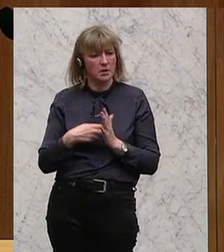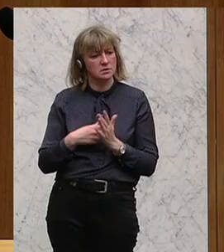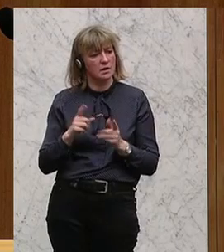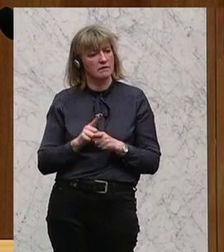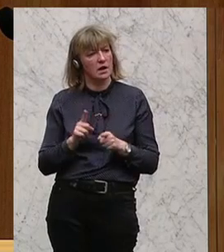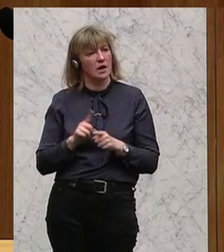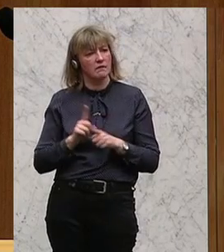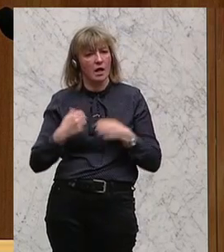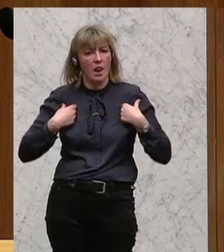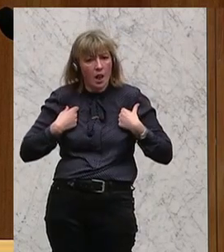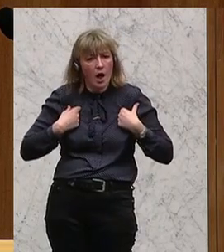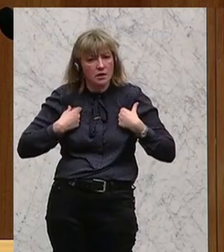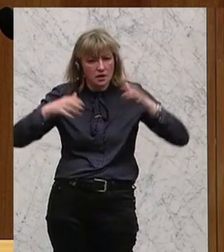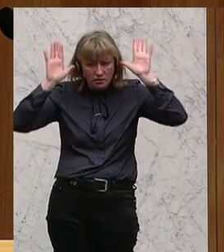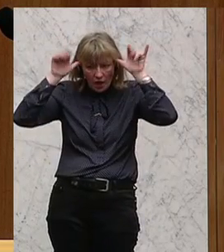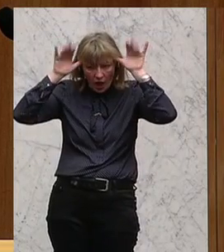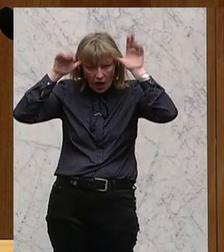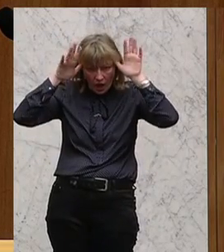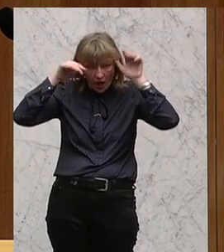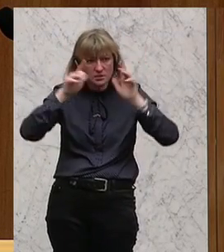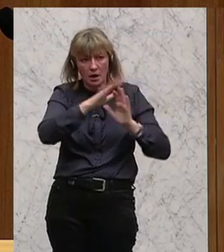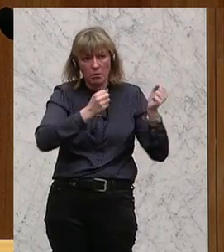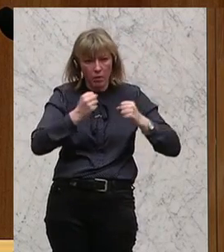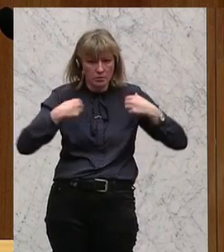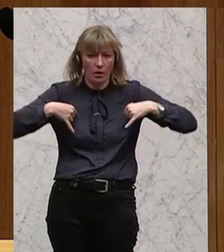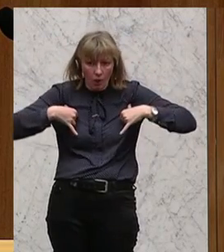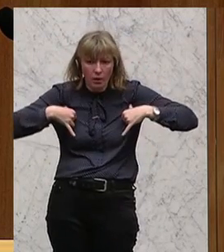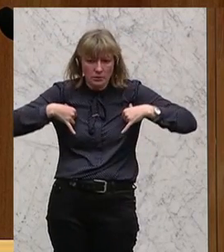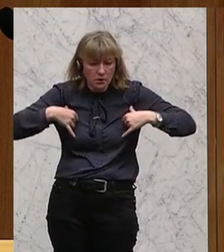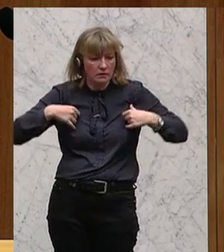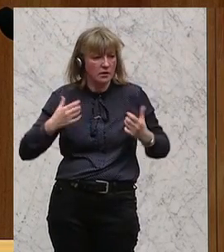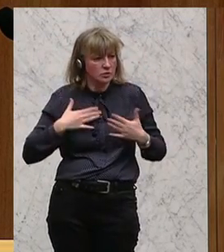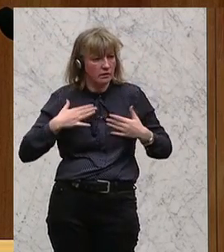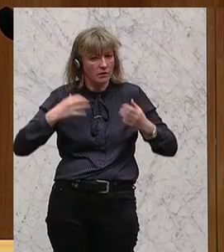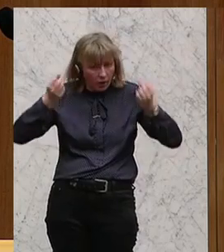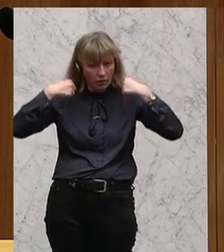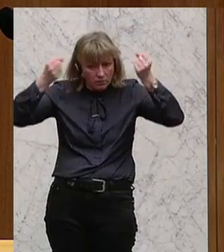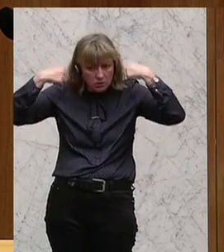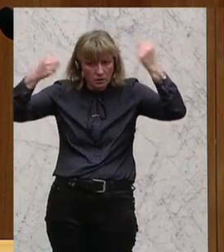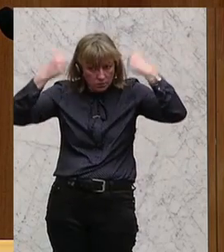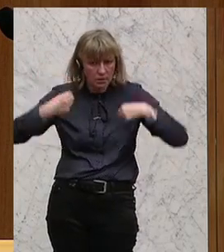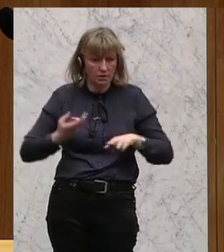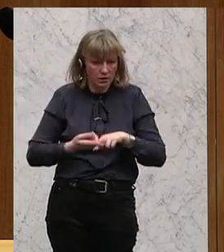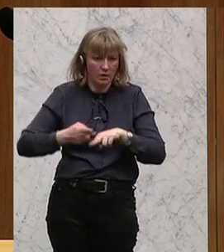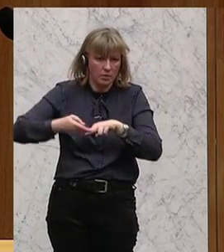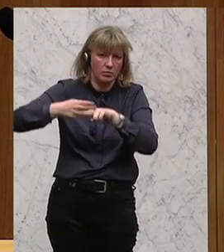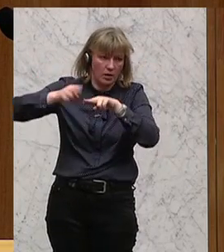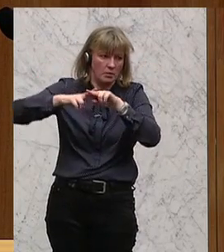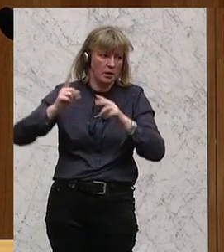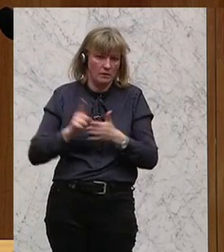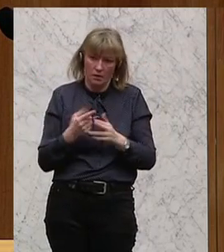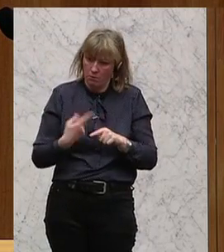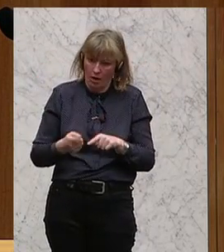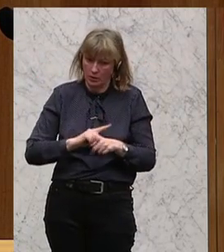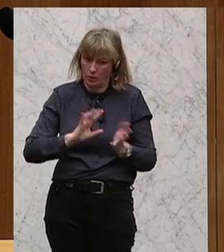wie der Lastenesel Ihrer falschen Politik ist und ohnehin schon unter den ganzen Bürden, die es zu bewältigen hat, ja, kurz vorm